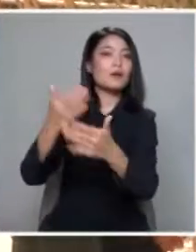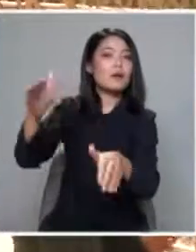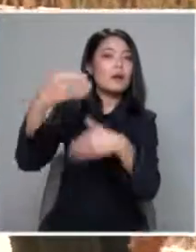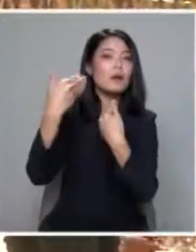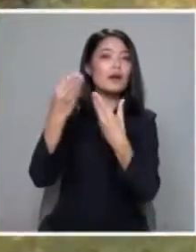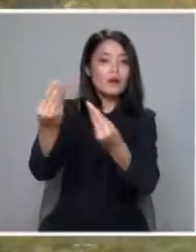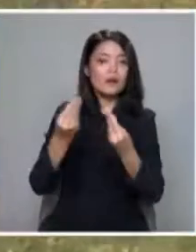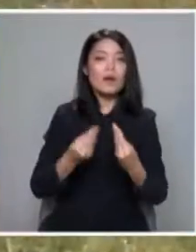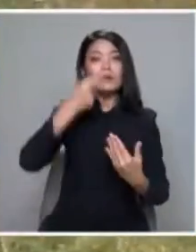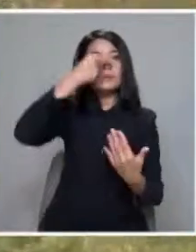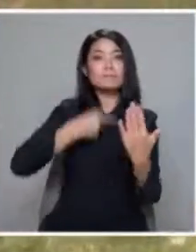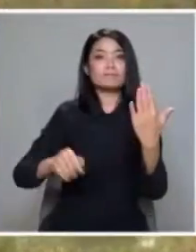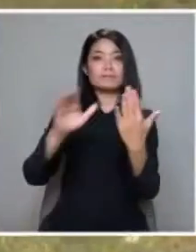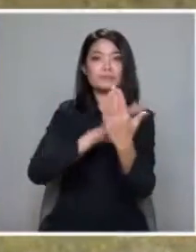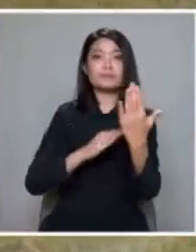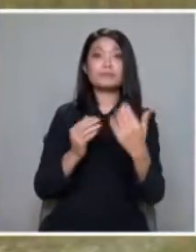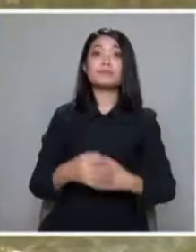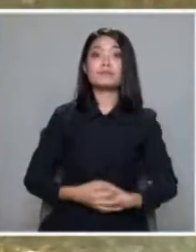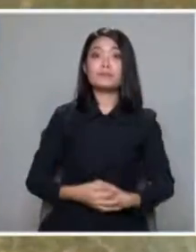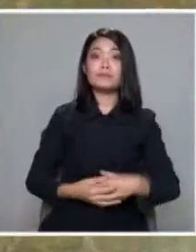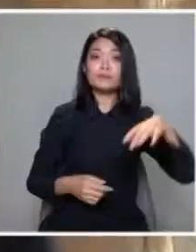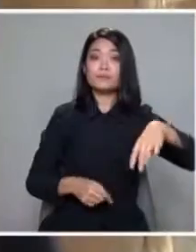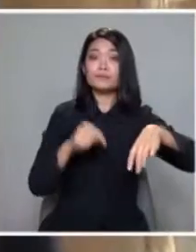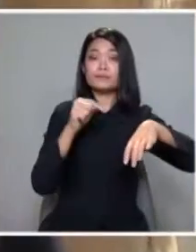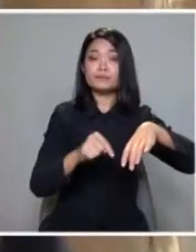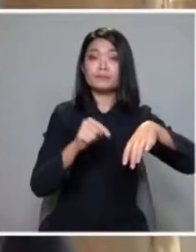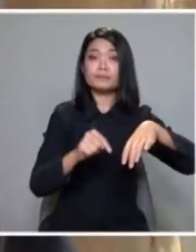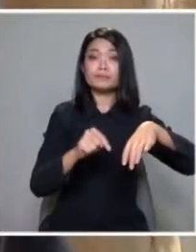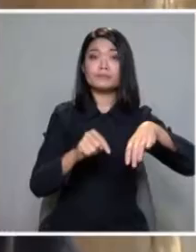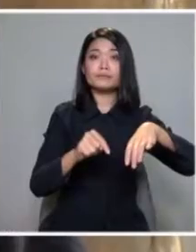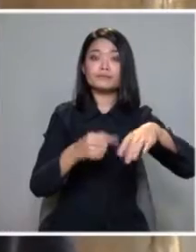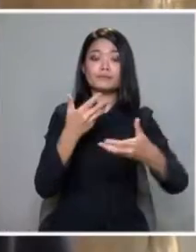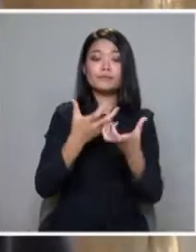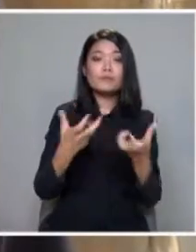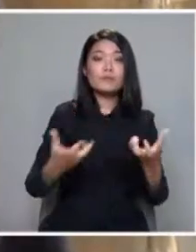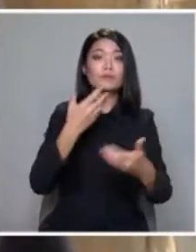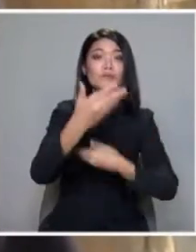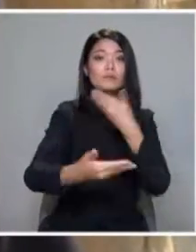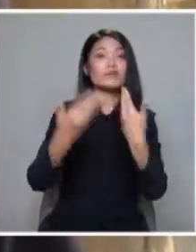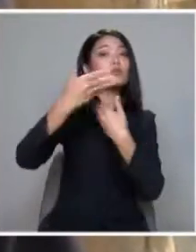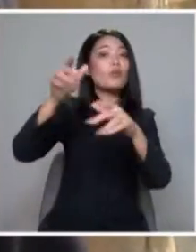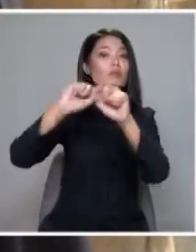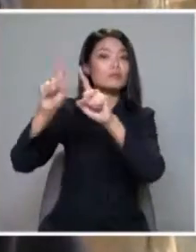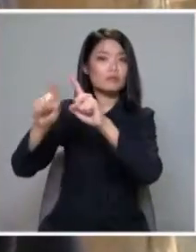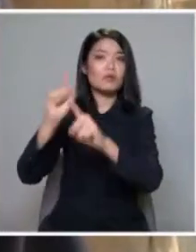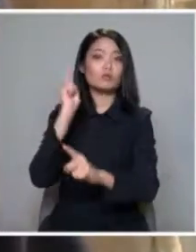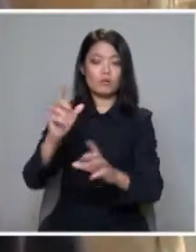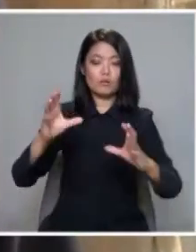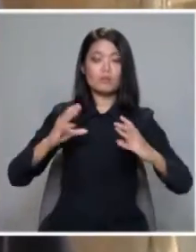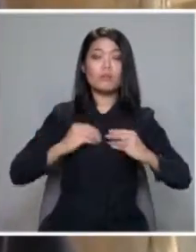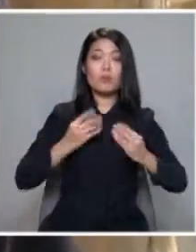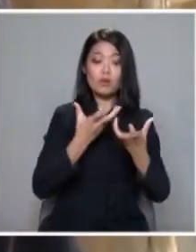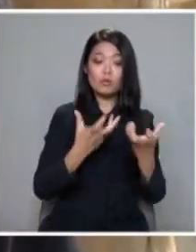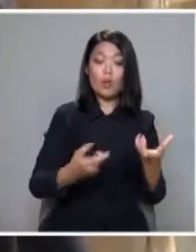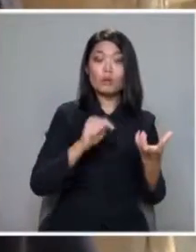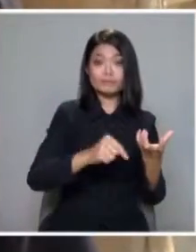สู่ประเทศ พื้นที่บริเวณนี้เนี่ยครับการค้าขายเนี่ยเราต้องยอมรับว่าสินค้าที่ไปจ